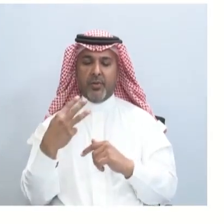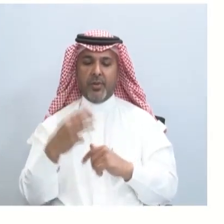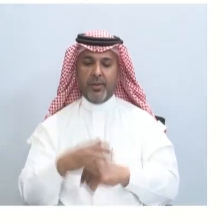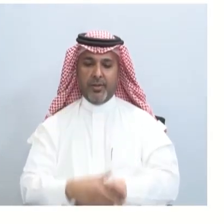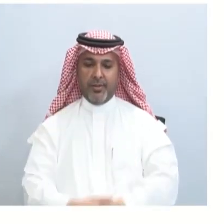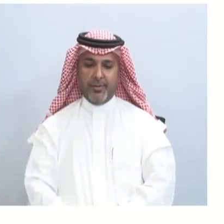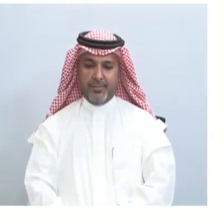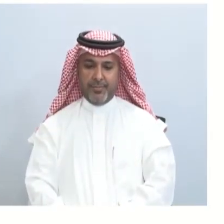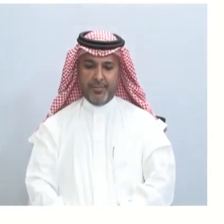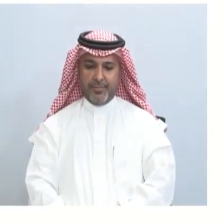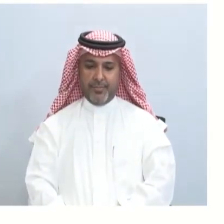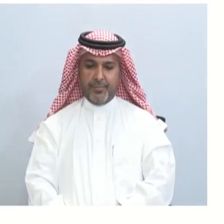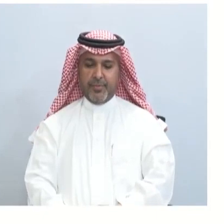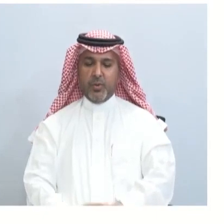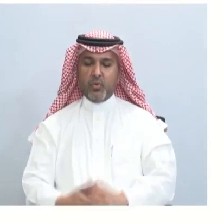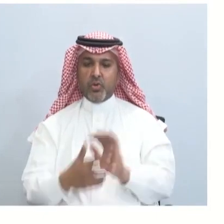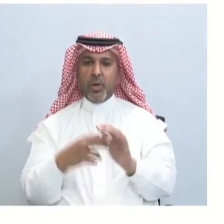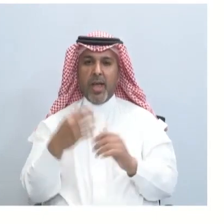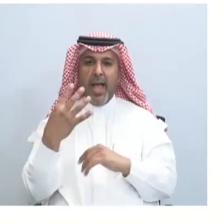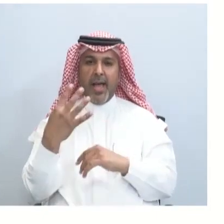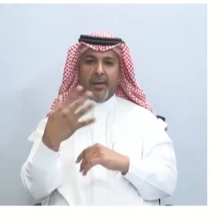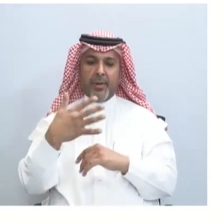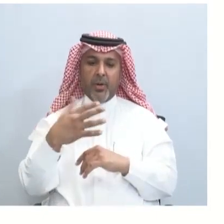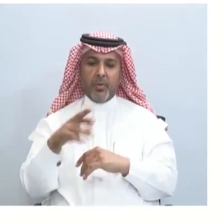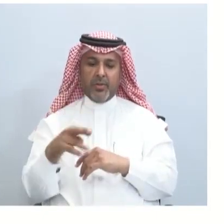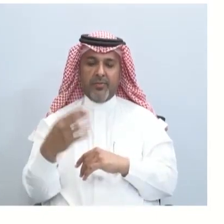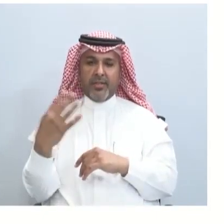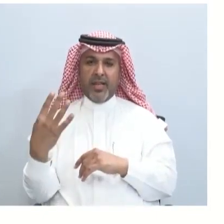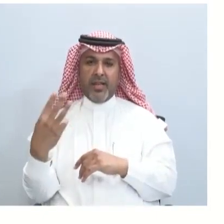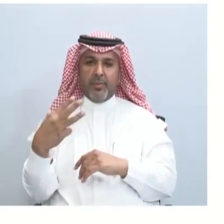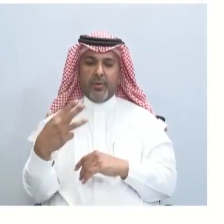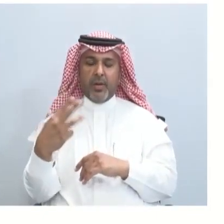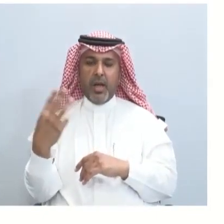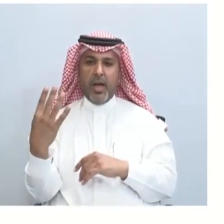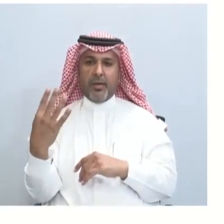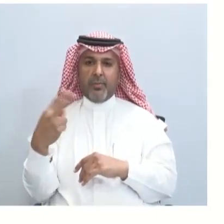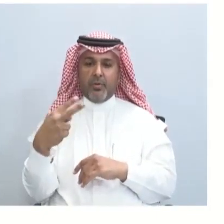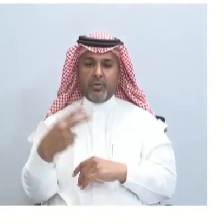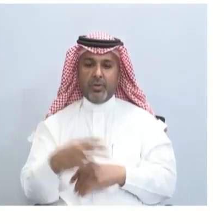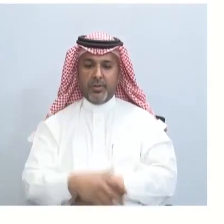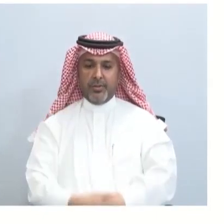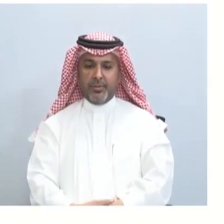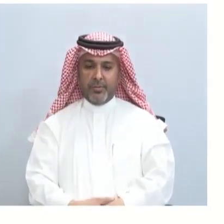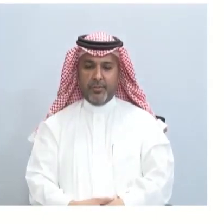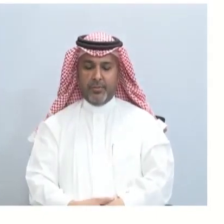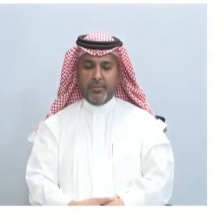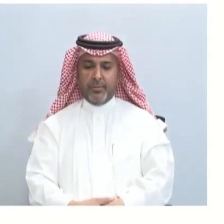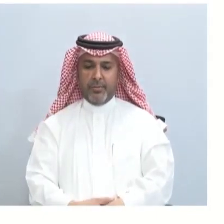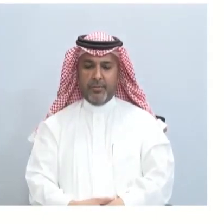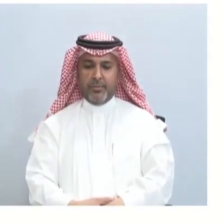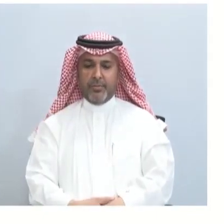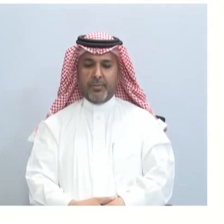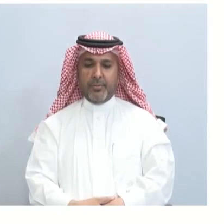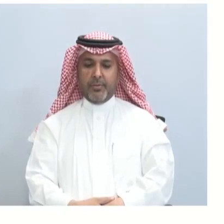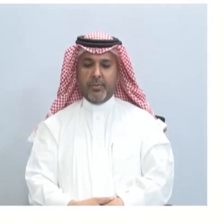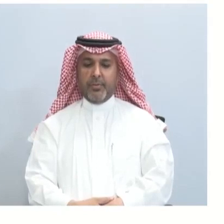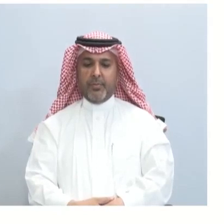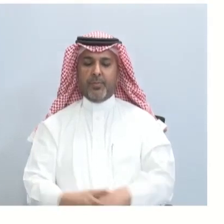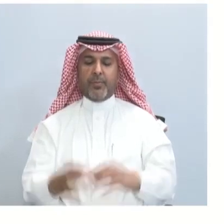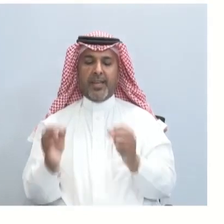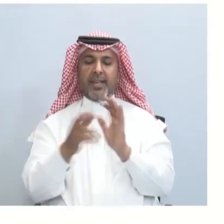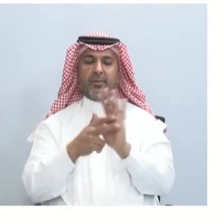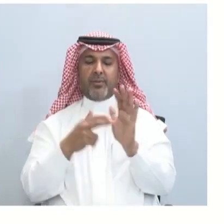نعم سوف تكون الاجابه هي 54 و24 ديسيمتر مربع وبالتقريب الى اقرب عشر